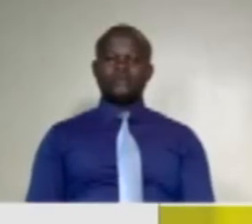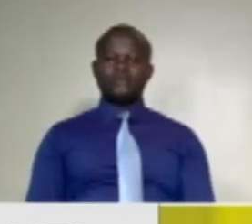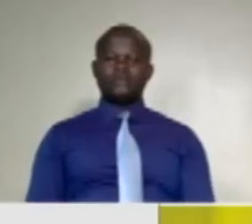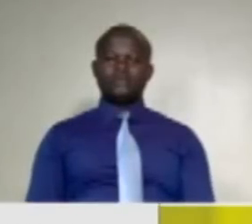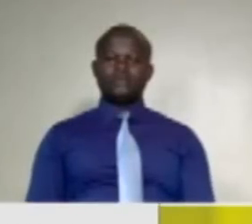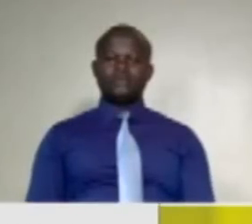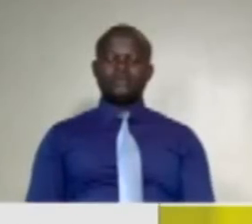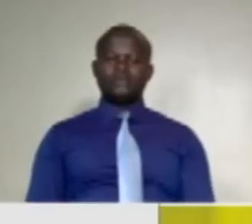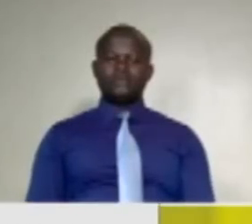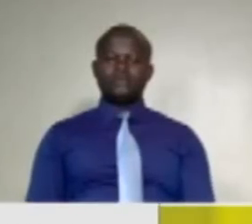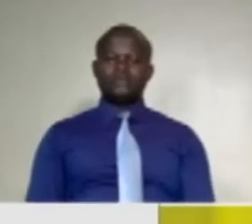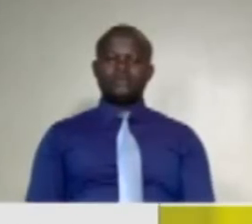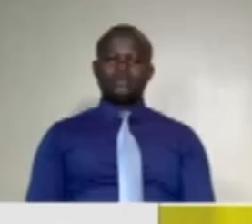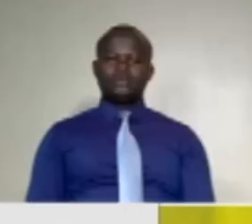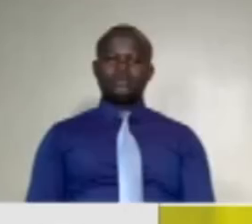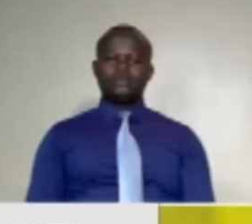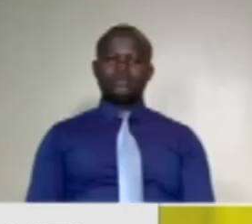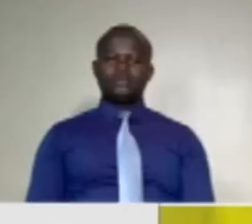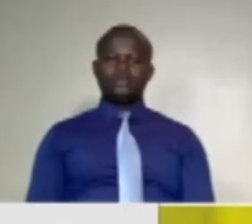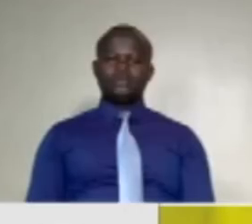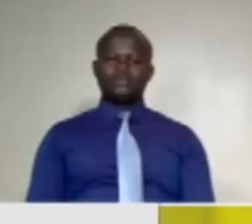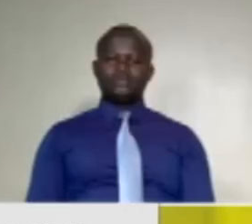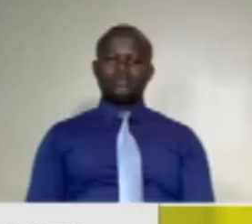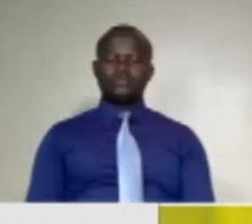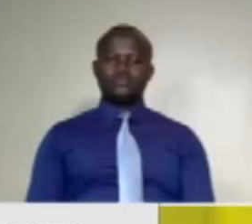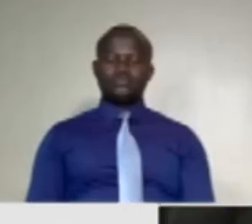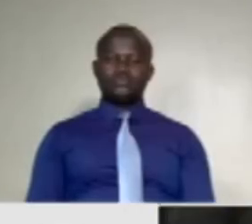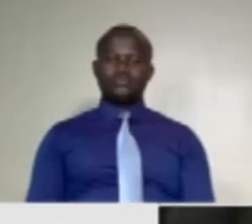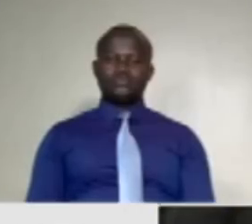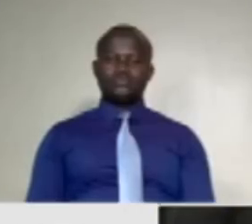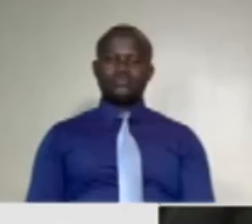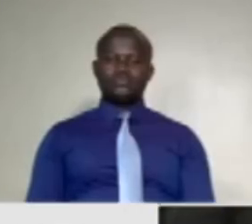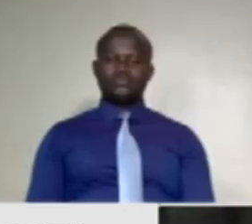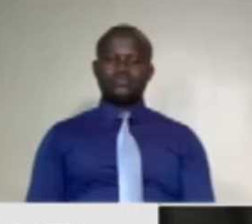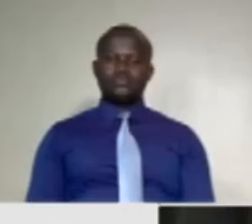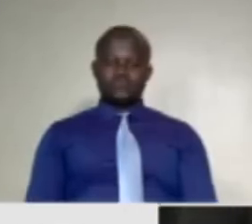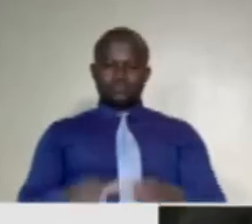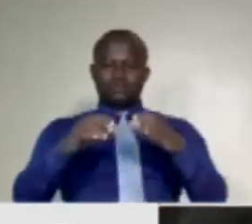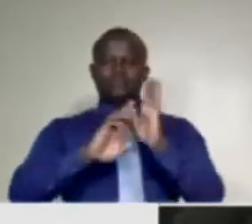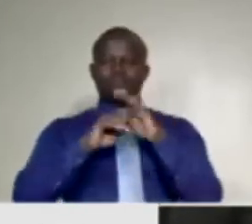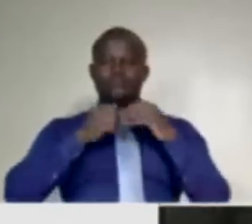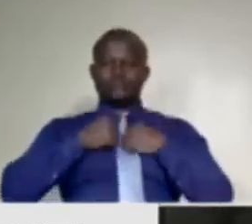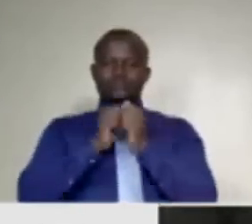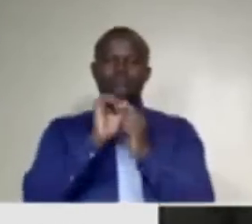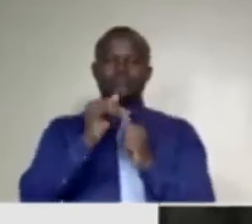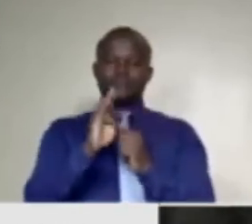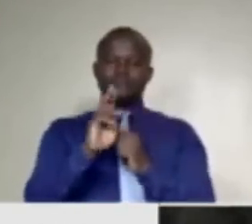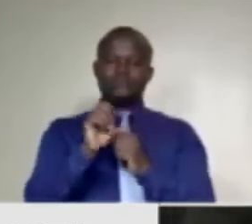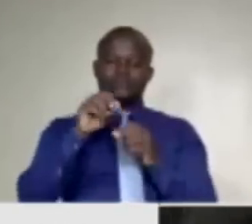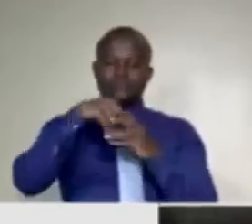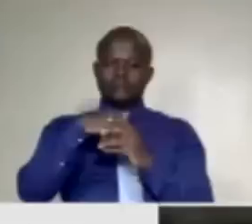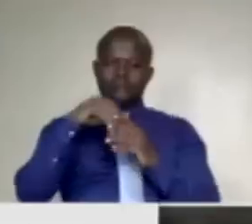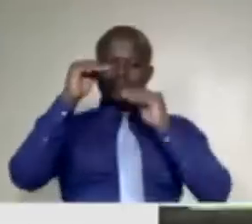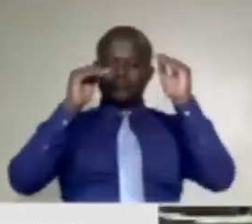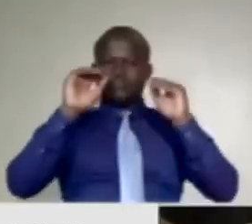les ambitions de nos deux pays de nos deux dirigeants de nos deux présidents Itsinda ry'abahagarariye u Rwanda na Djibouti rigizwe n'abari